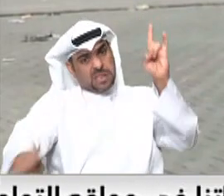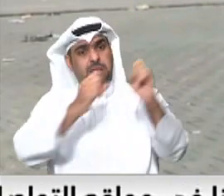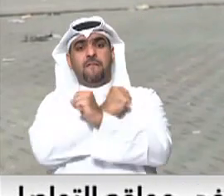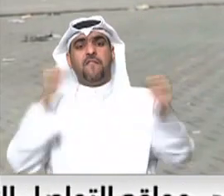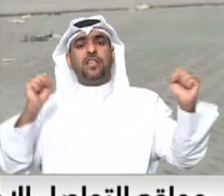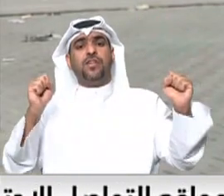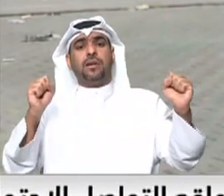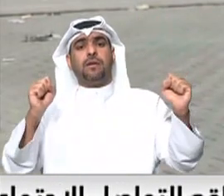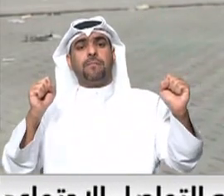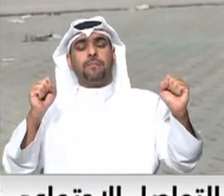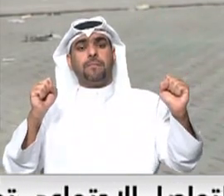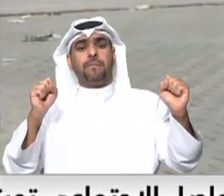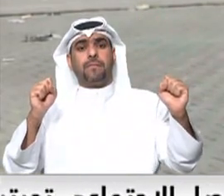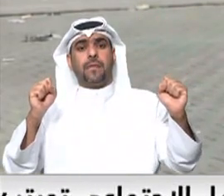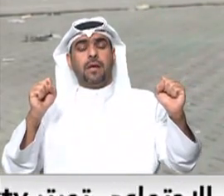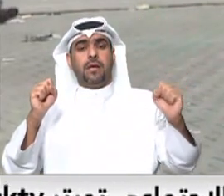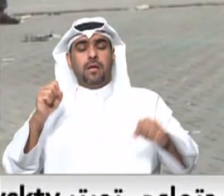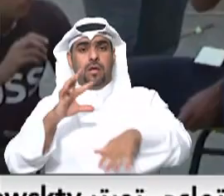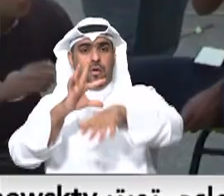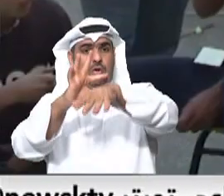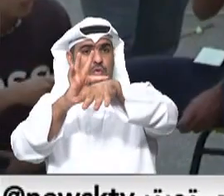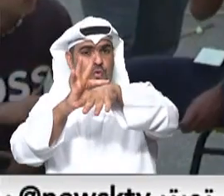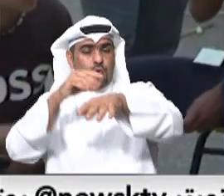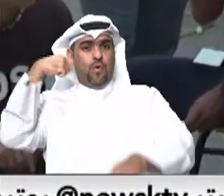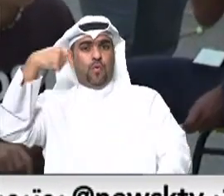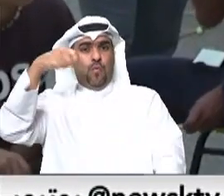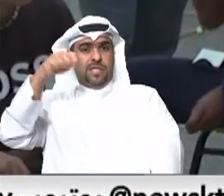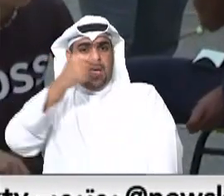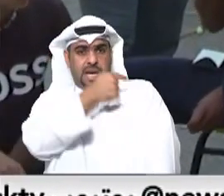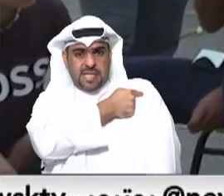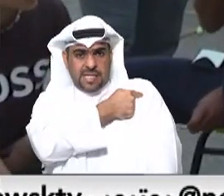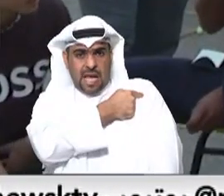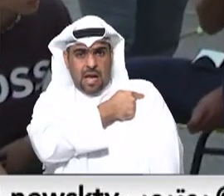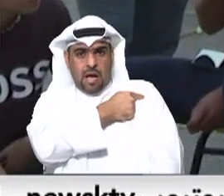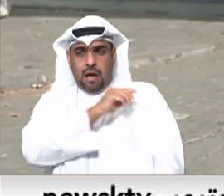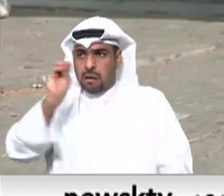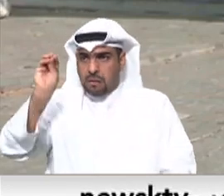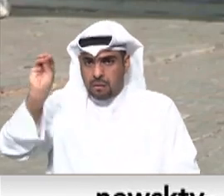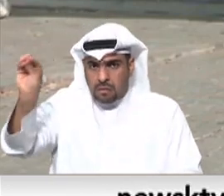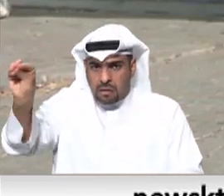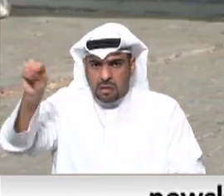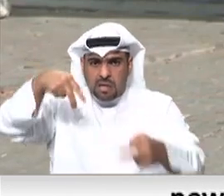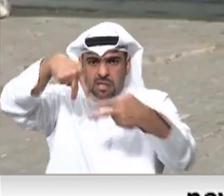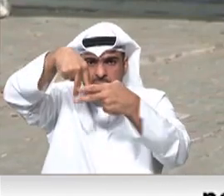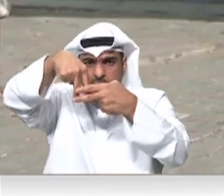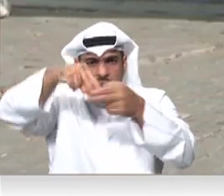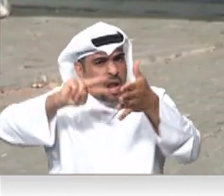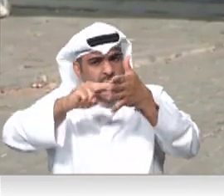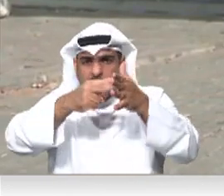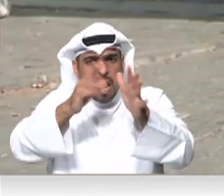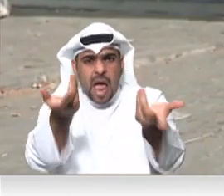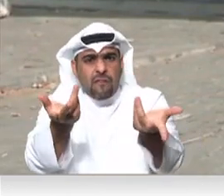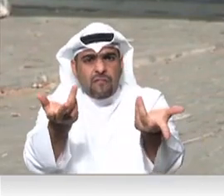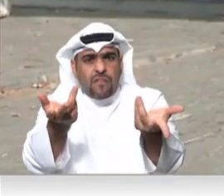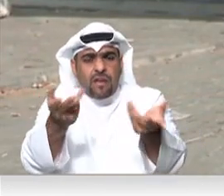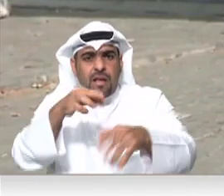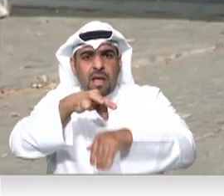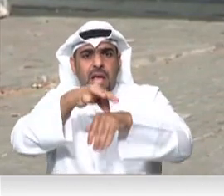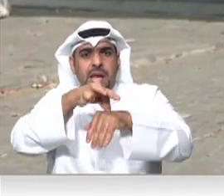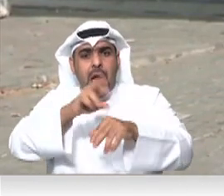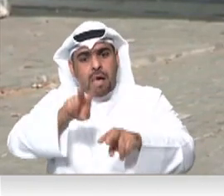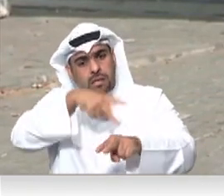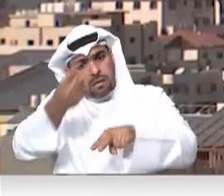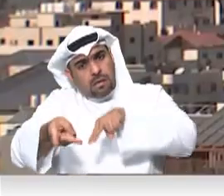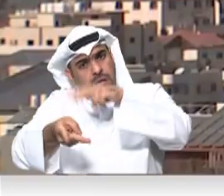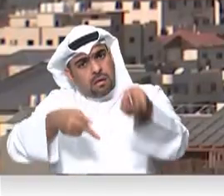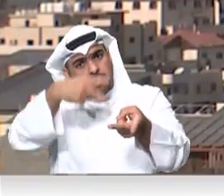كيف ستنقل الجرحى والمرضى الذين يتواجدون في المستشفى، كيف ستنقلهم إلى